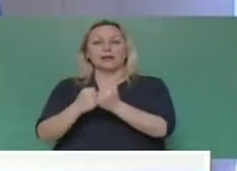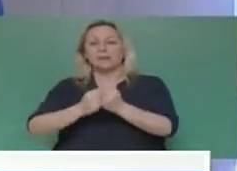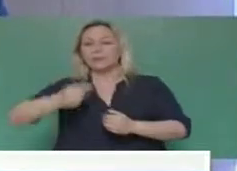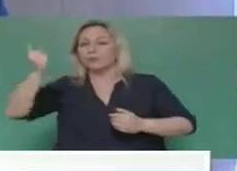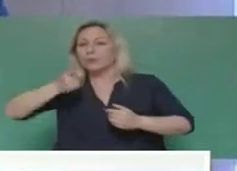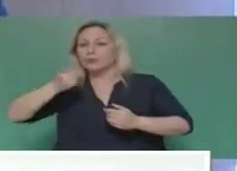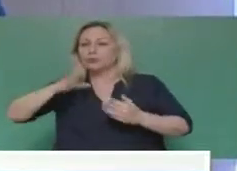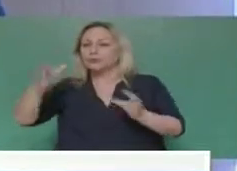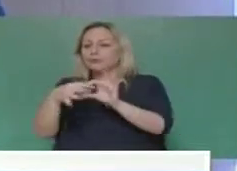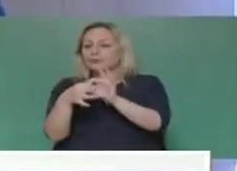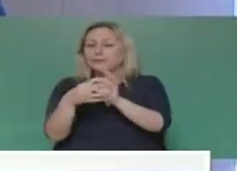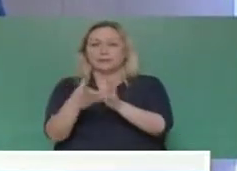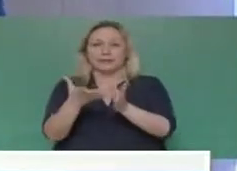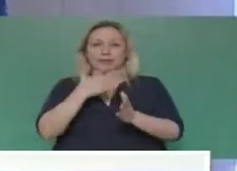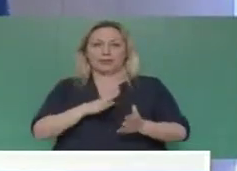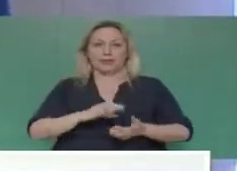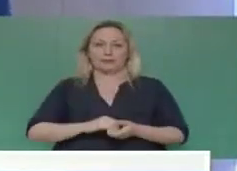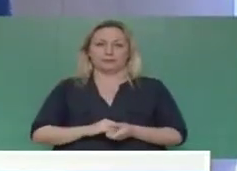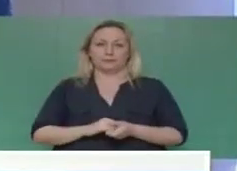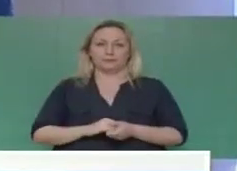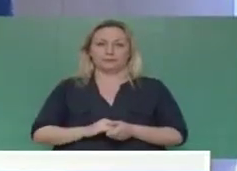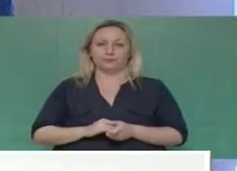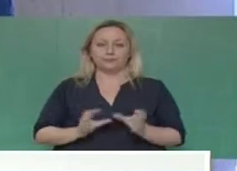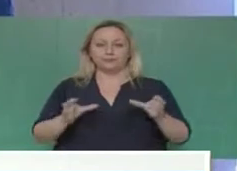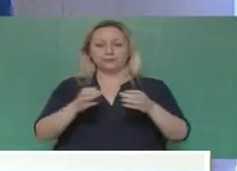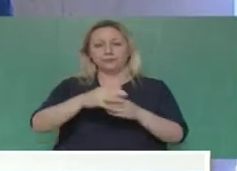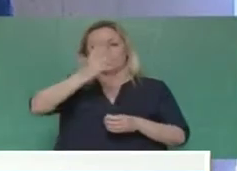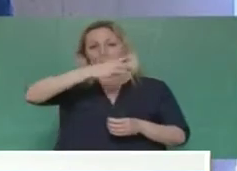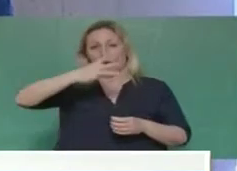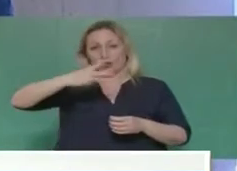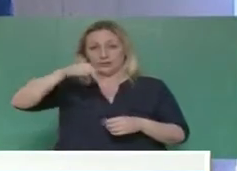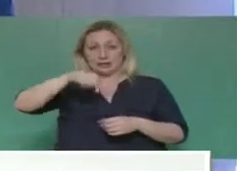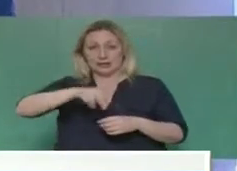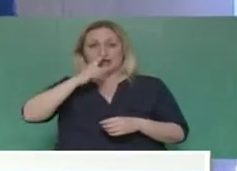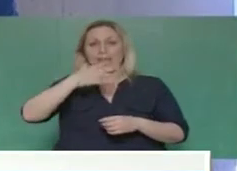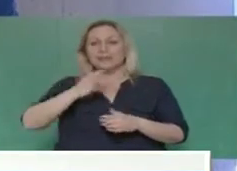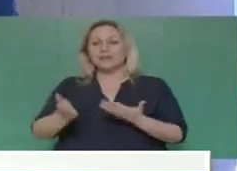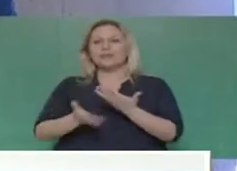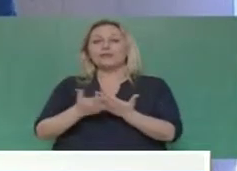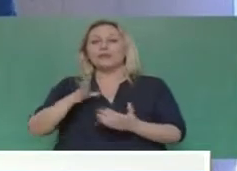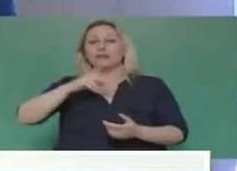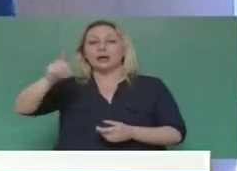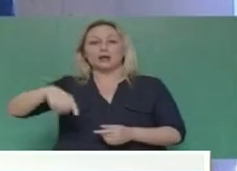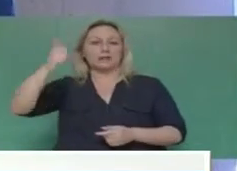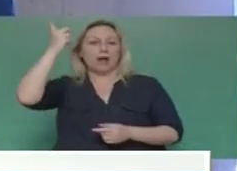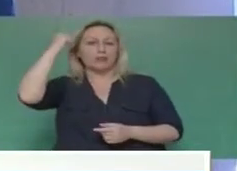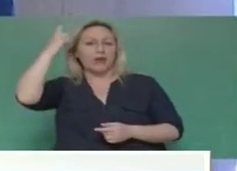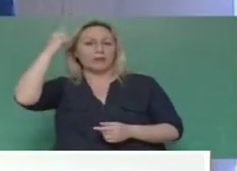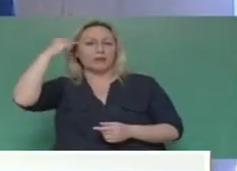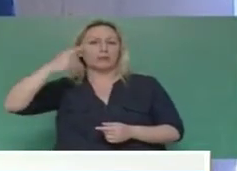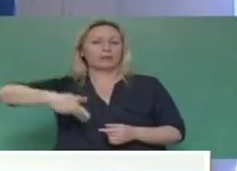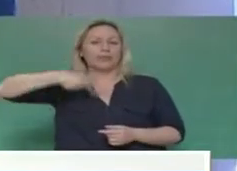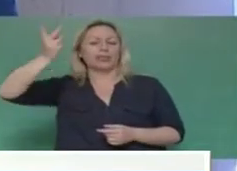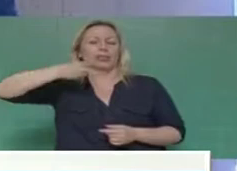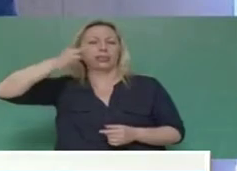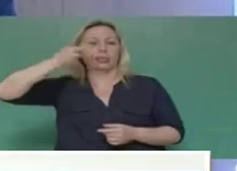για να διοικήσει. Ο ΣΥΡΙΖΑ ανοίγει το δρόμο στους πολιτικούς καιροσκόπους. Σκοπεύει στην διάλυση των δημοτικών